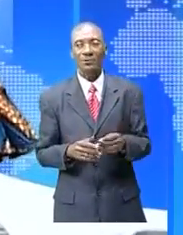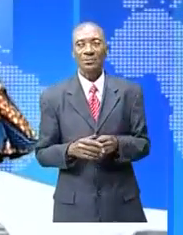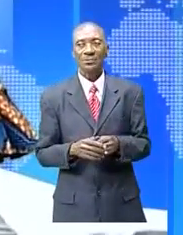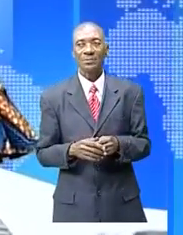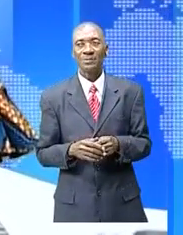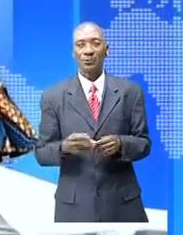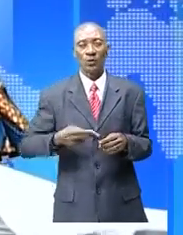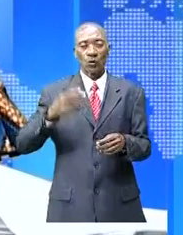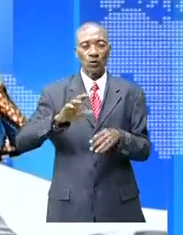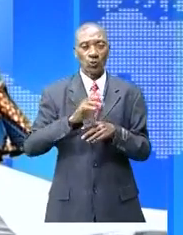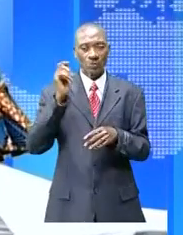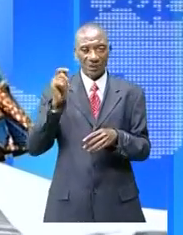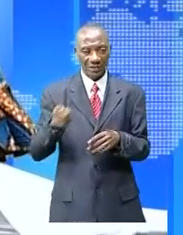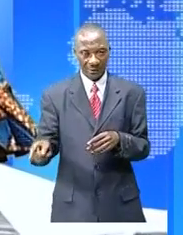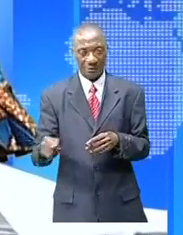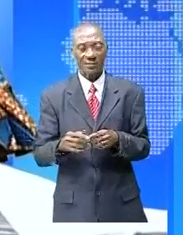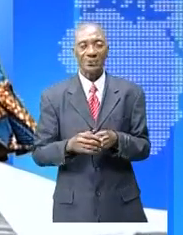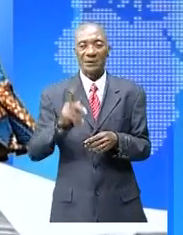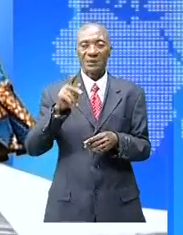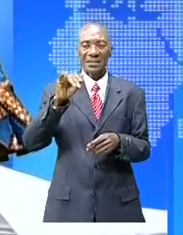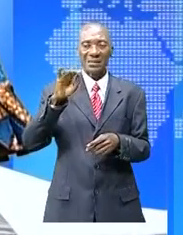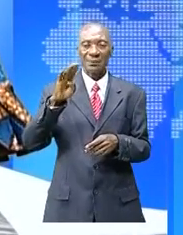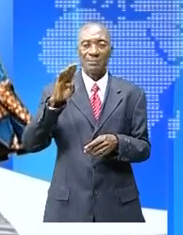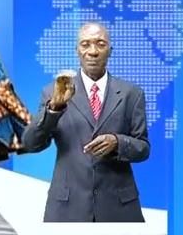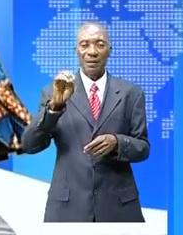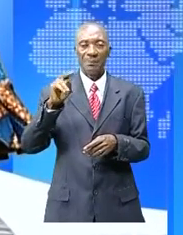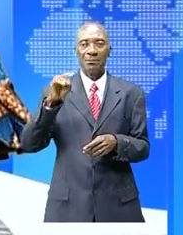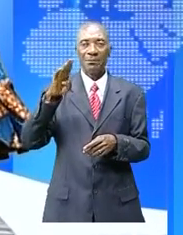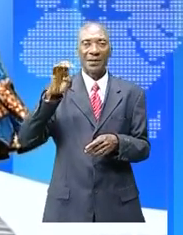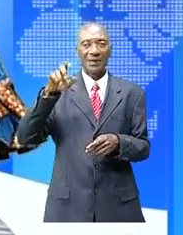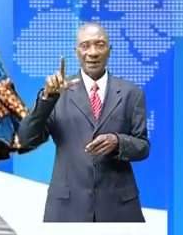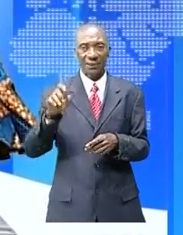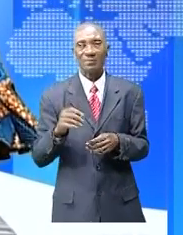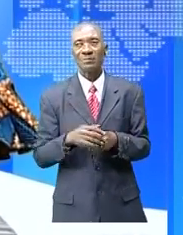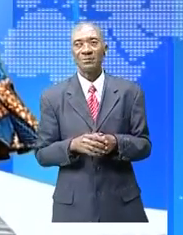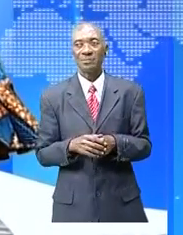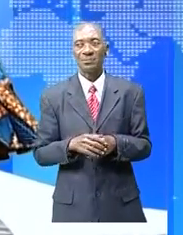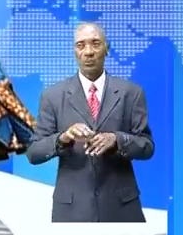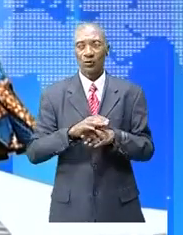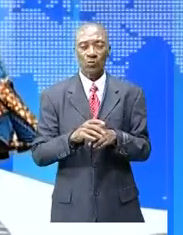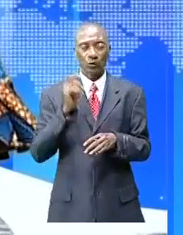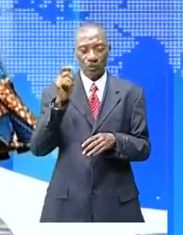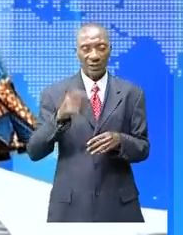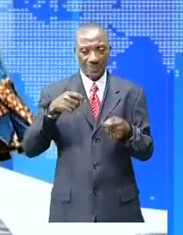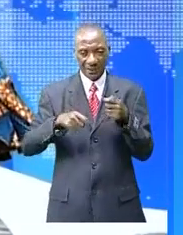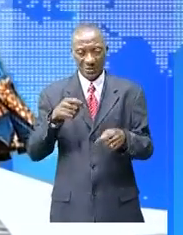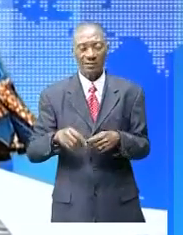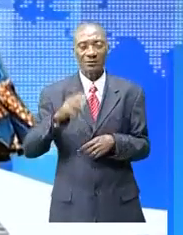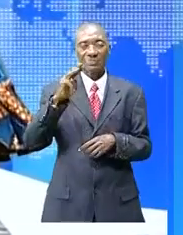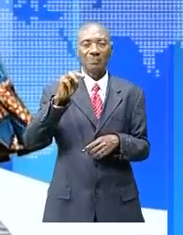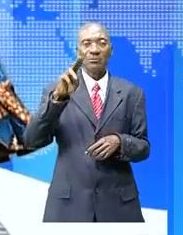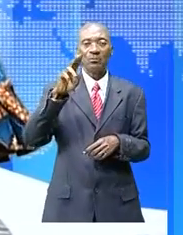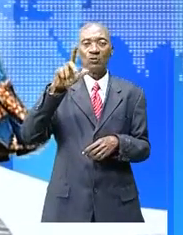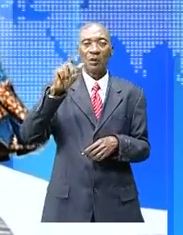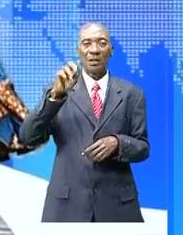cour militaire, Lubembe le Joseph José, de cour militaire Matete, Moulamba wa